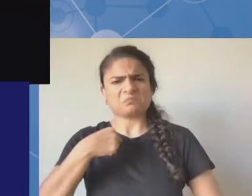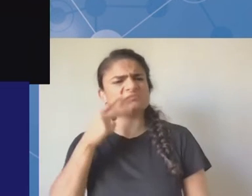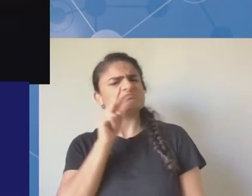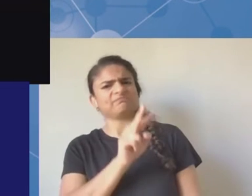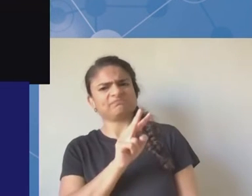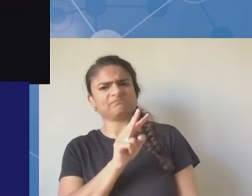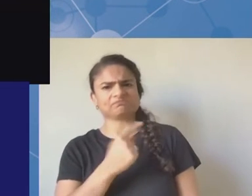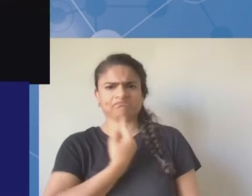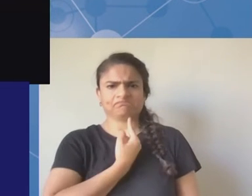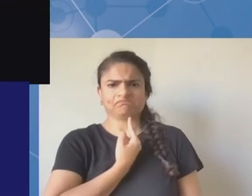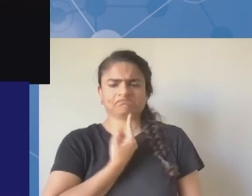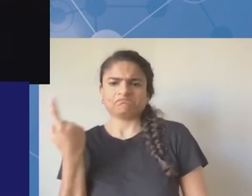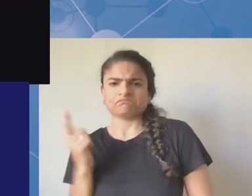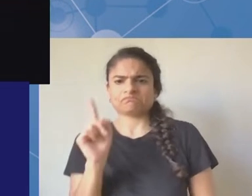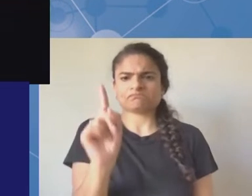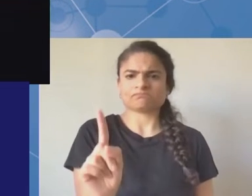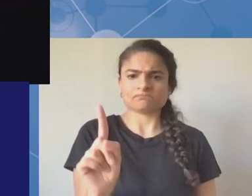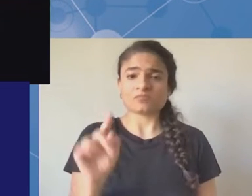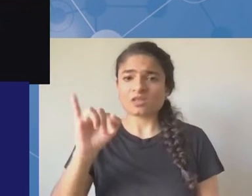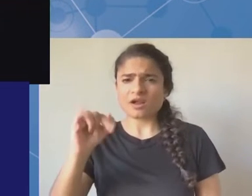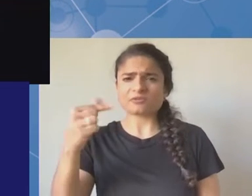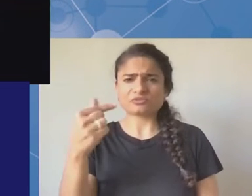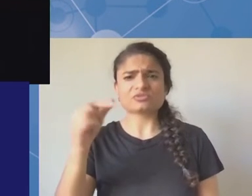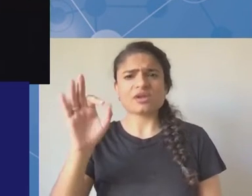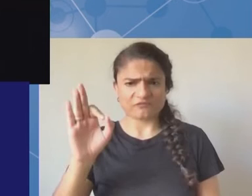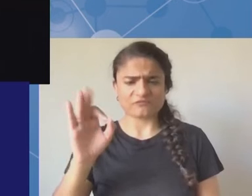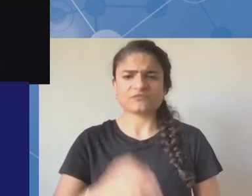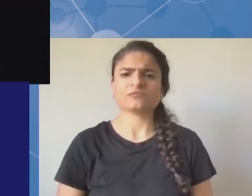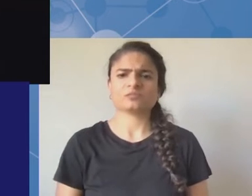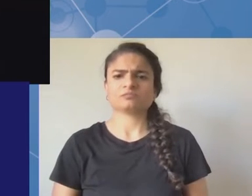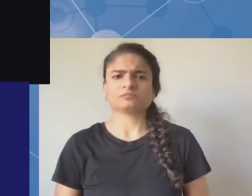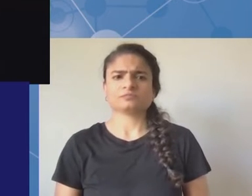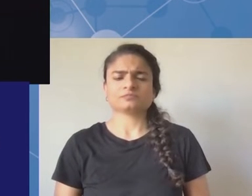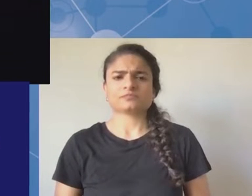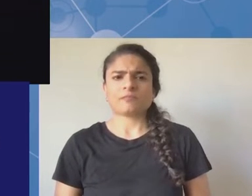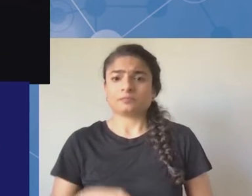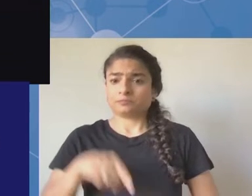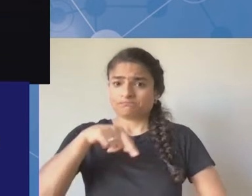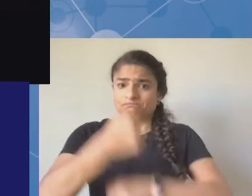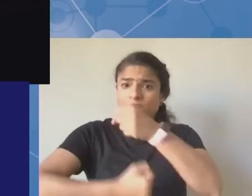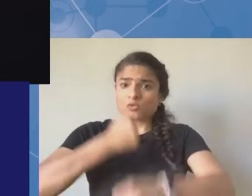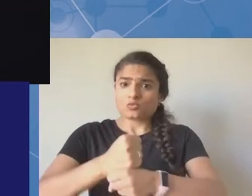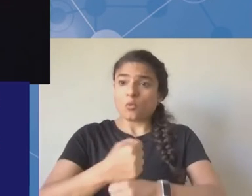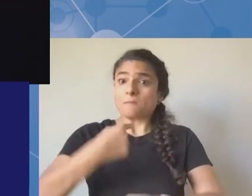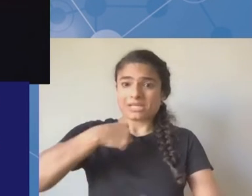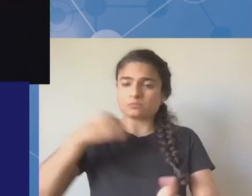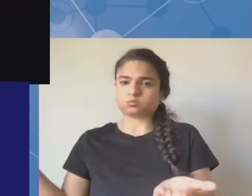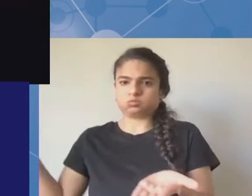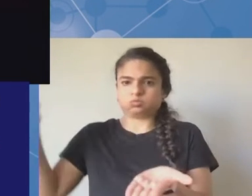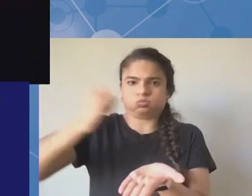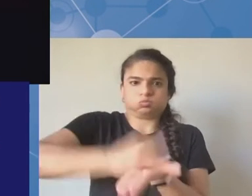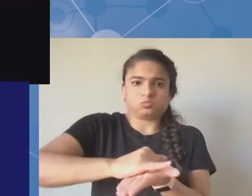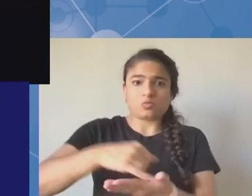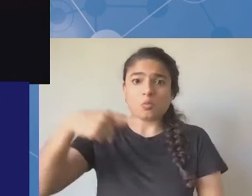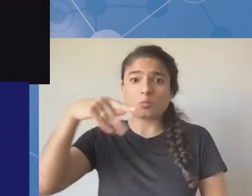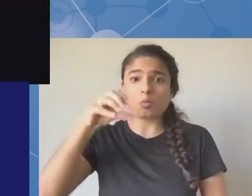Я участвовала в саммите IGF в этом году. Я хотела бы поблагодарить организаторов